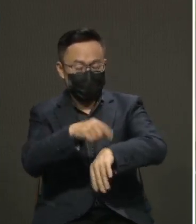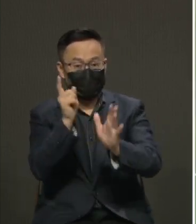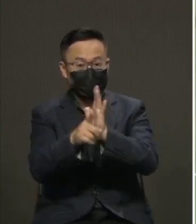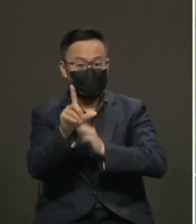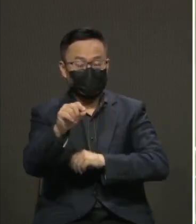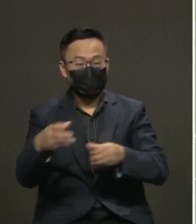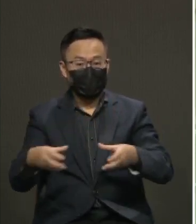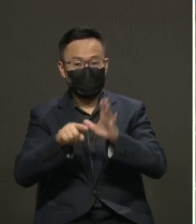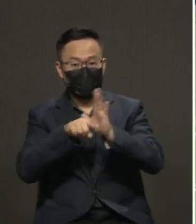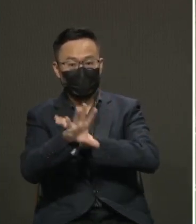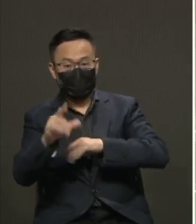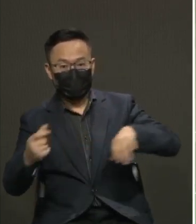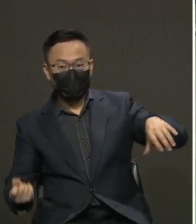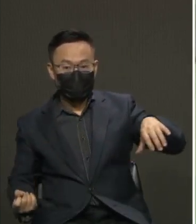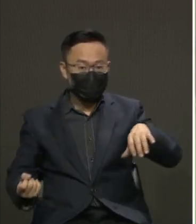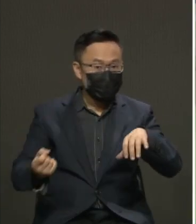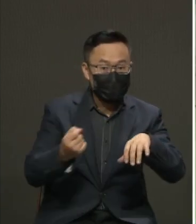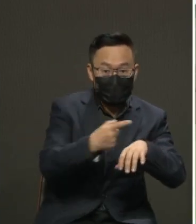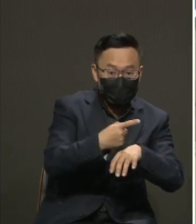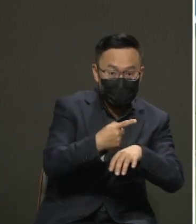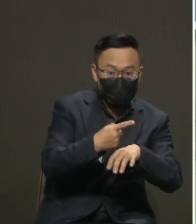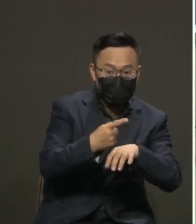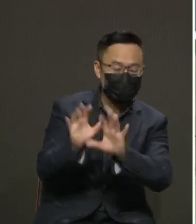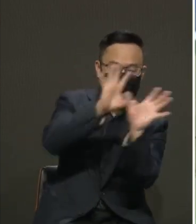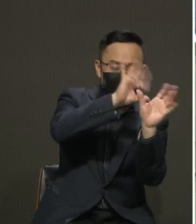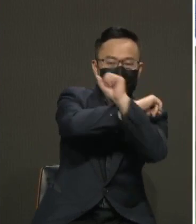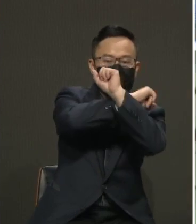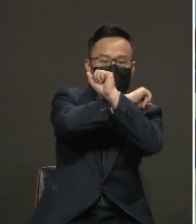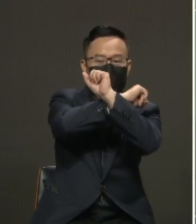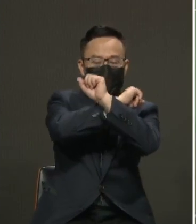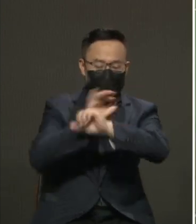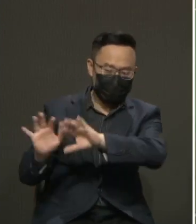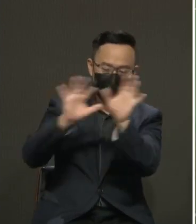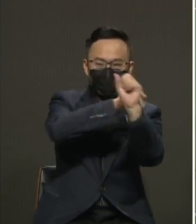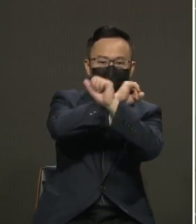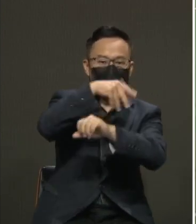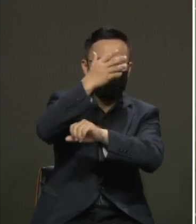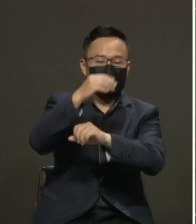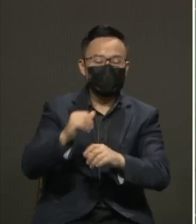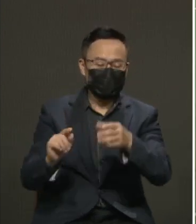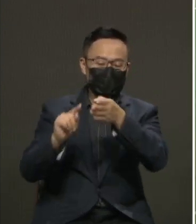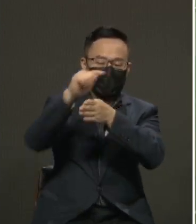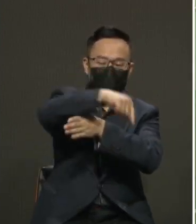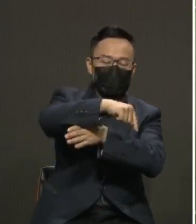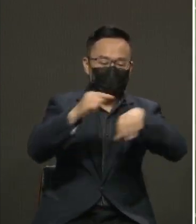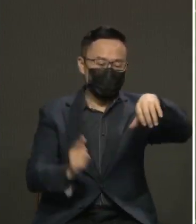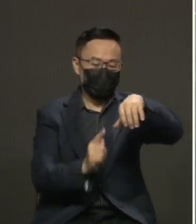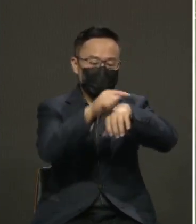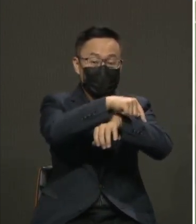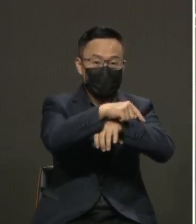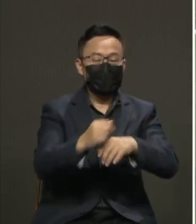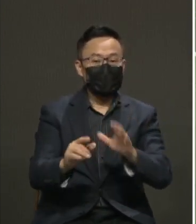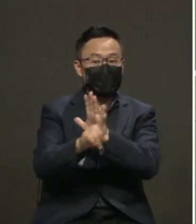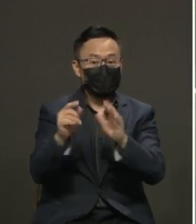นี้นะคะเป็นฉัตรมงคลนะคะเรืองธนโรจน์ที่ลองซัดไกลเองแต่ว่าบอลมันก็ข้ามคานออกไปนิดเดียวเท่านั้นนะคะจบครึ่ง